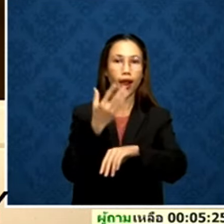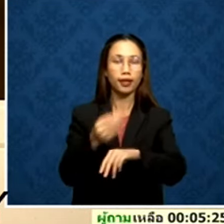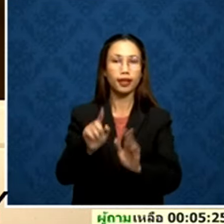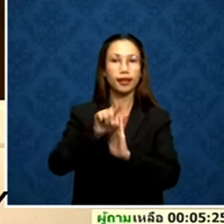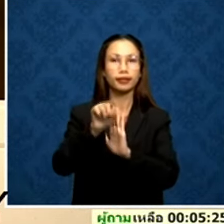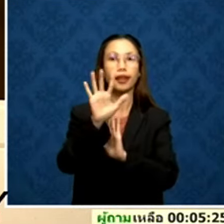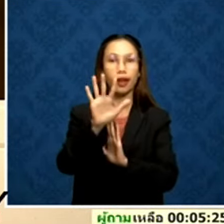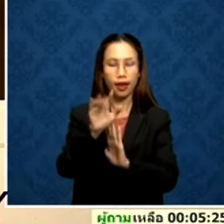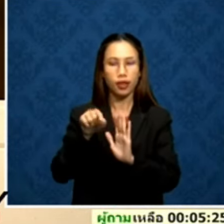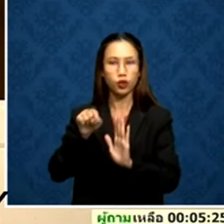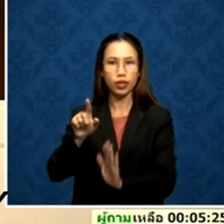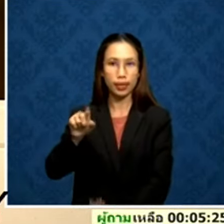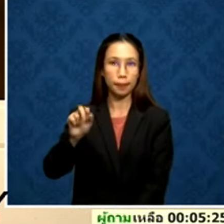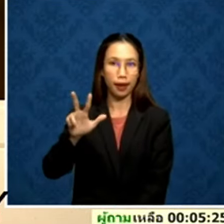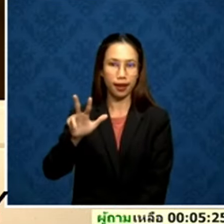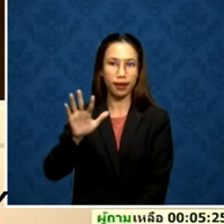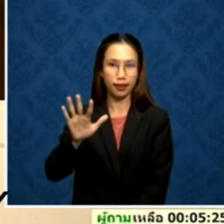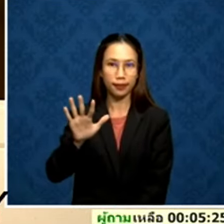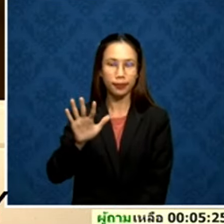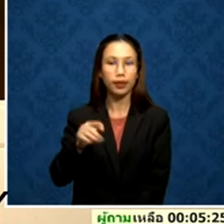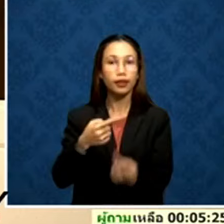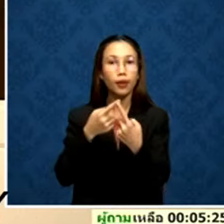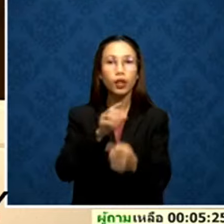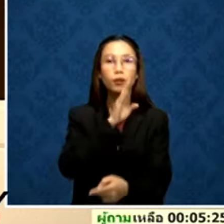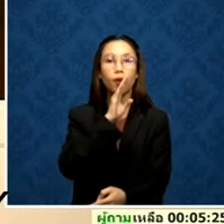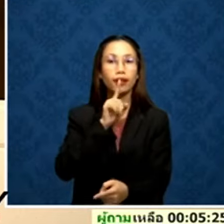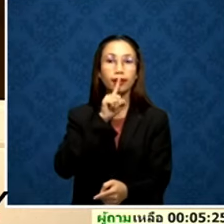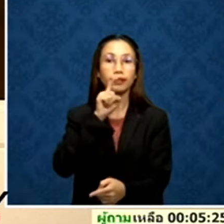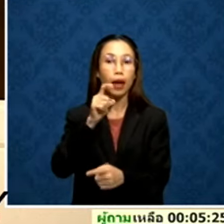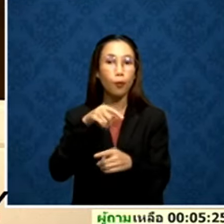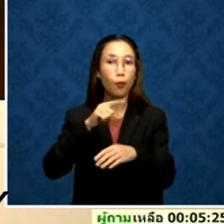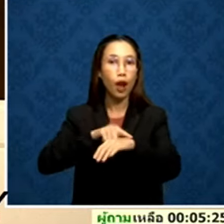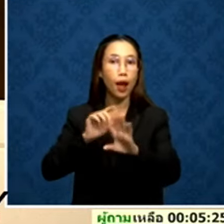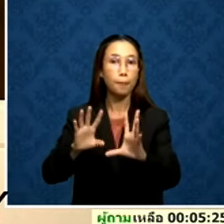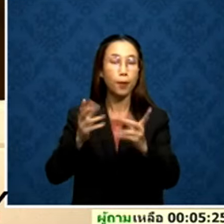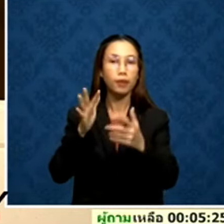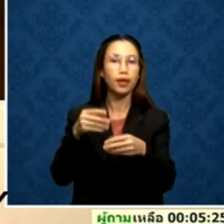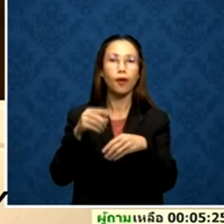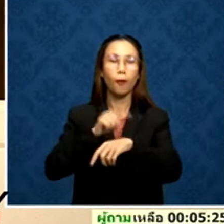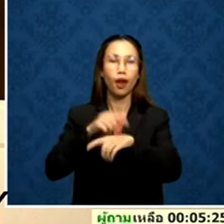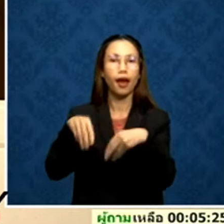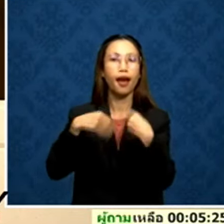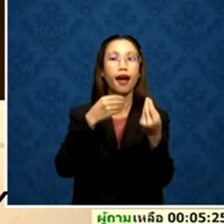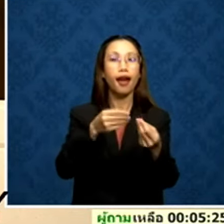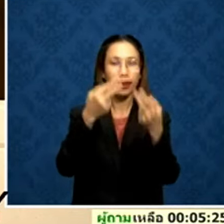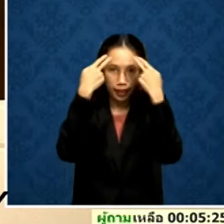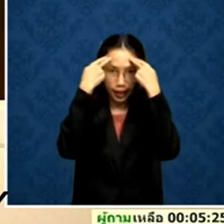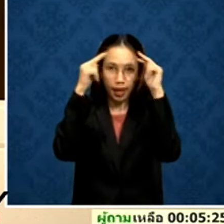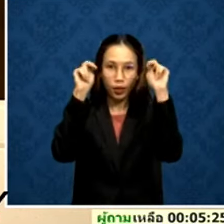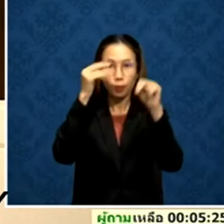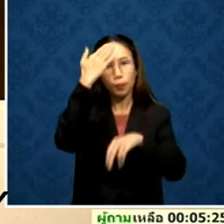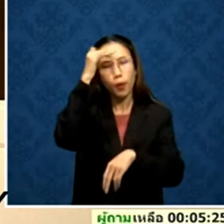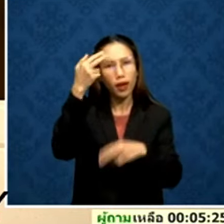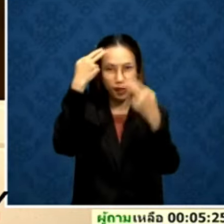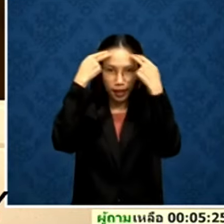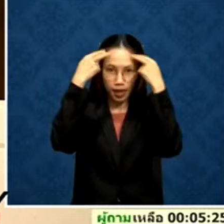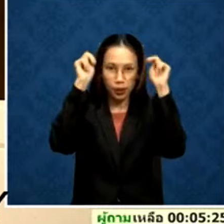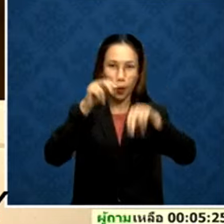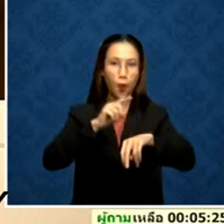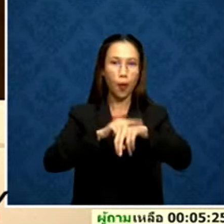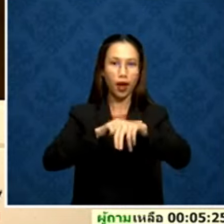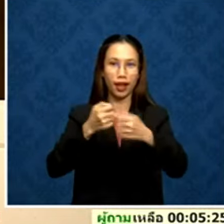ที25วินาทีครับแต่ถ้าท่านถามไม่จบเวลาก็ให้เวลาท่านนายกตอบได้อีกเพราะท่านนายกก็ใช้เวลาเกินไปประ